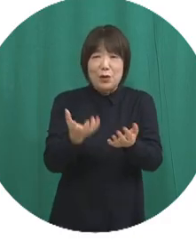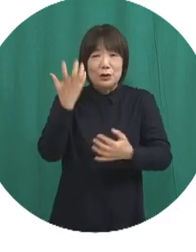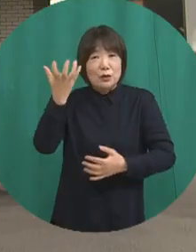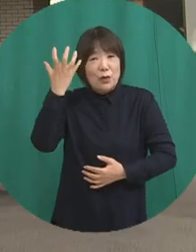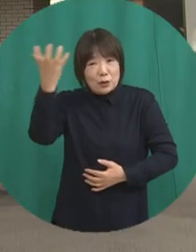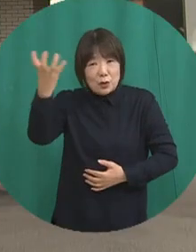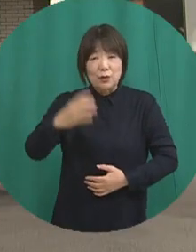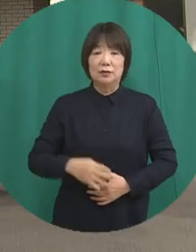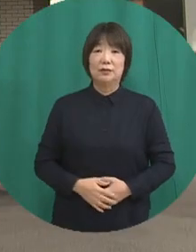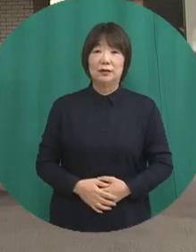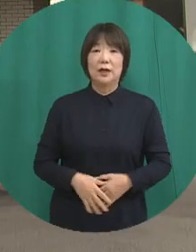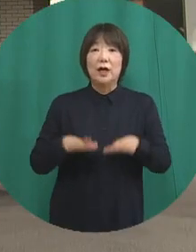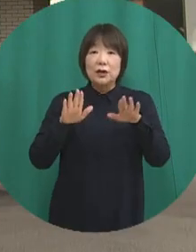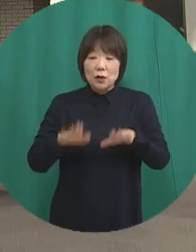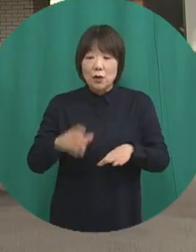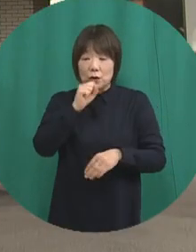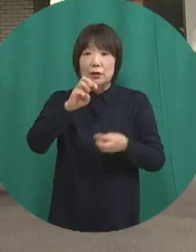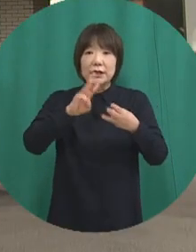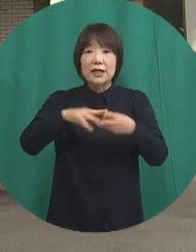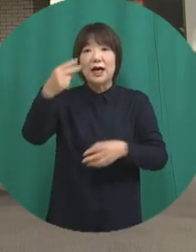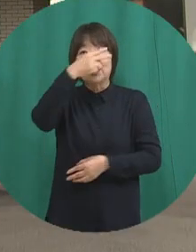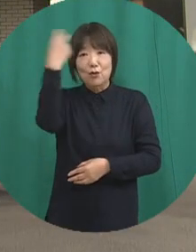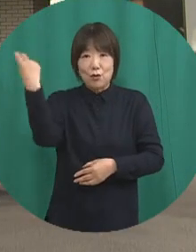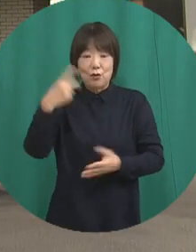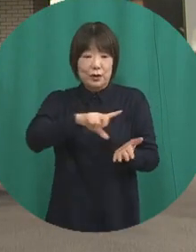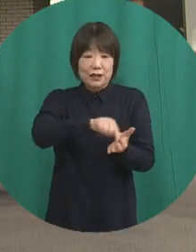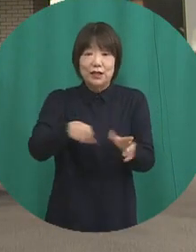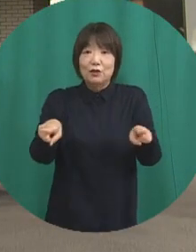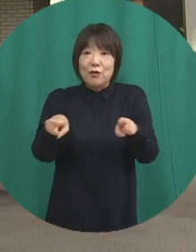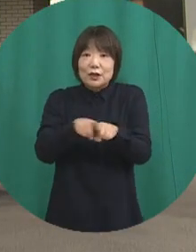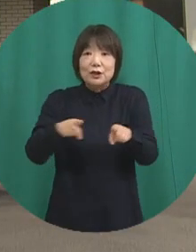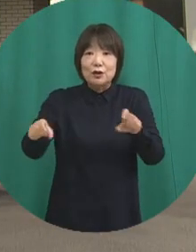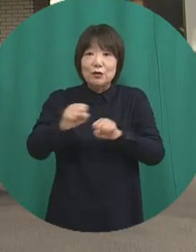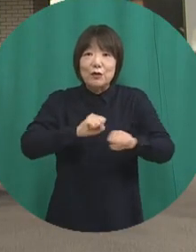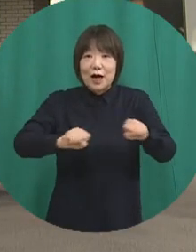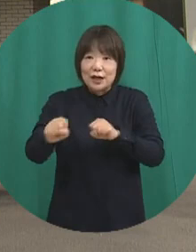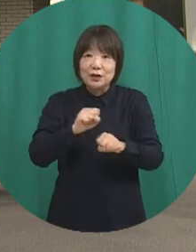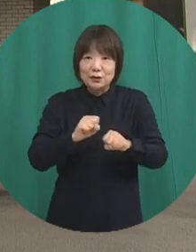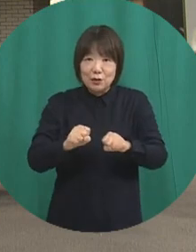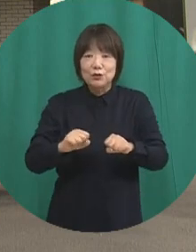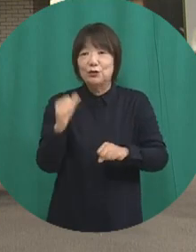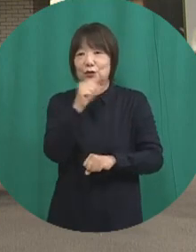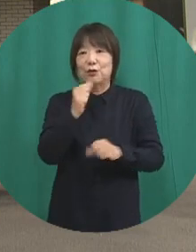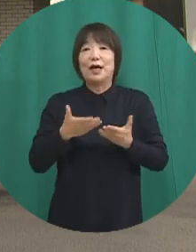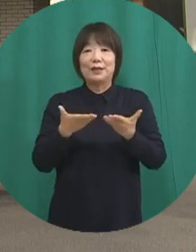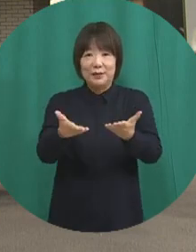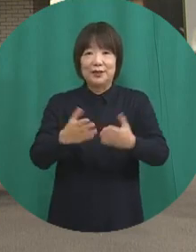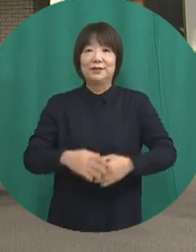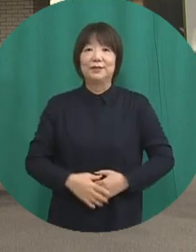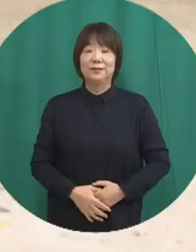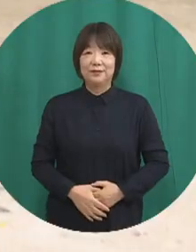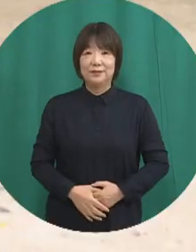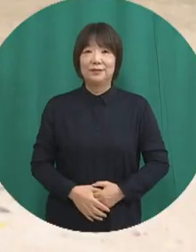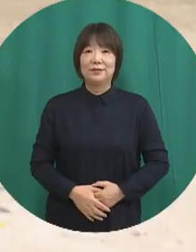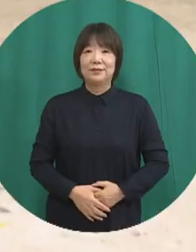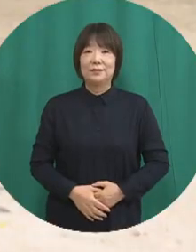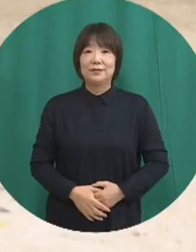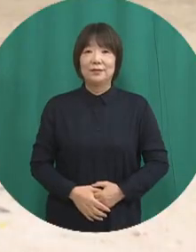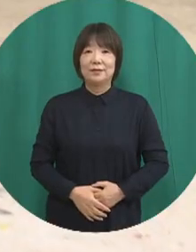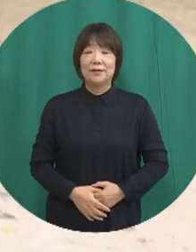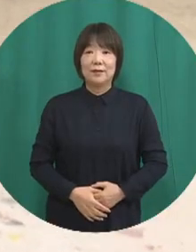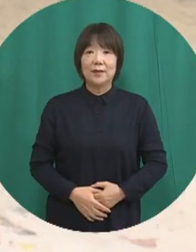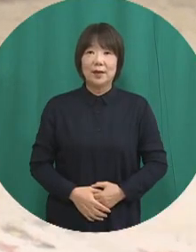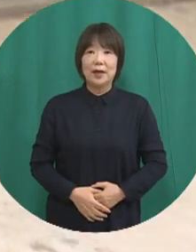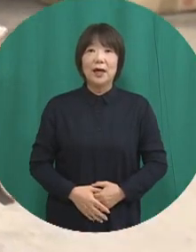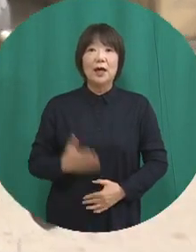。今日は吉田高校の地域ぐるみで地震に備える活動についてご紹介します。 こちらは